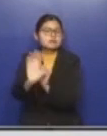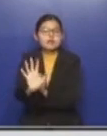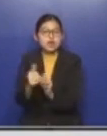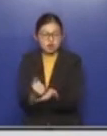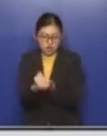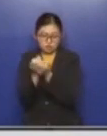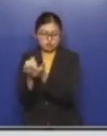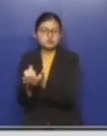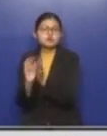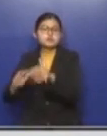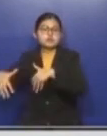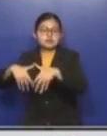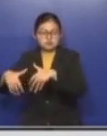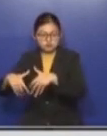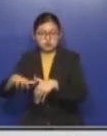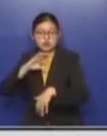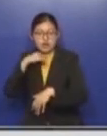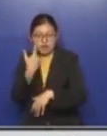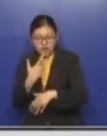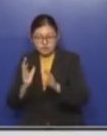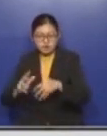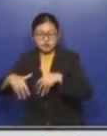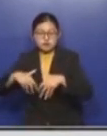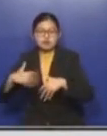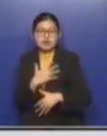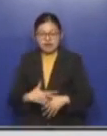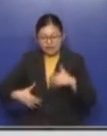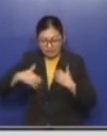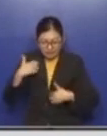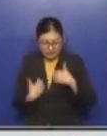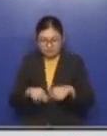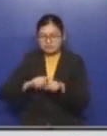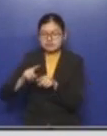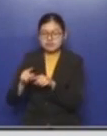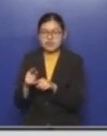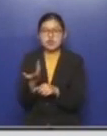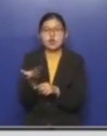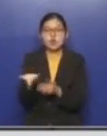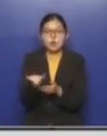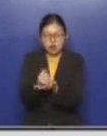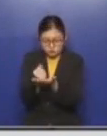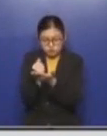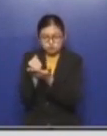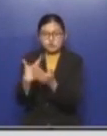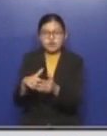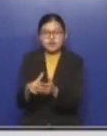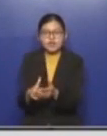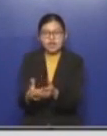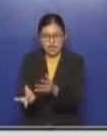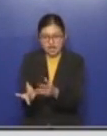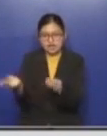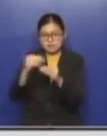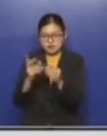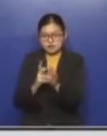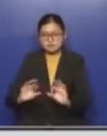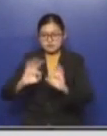เขาเดือดร้อนต้องการความช่วยเหลือจากท่านใส่เข้าไปเพราะในบรรทายจริงๆผมดู